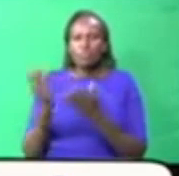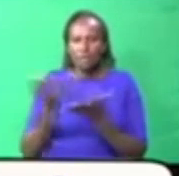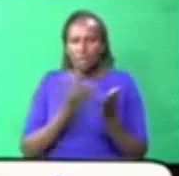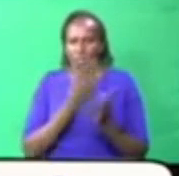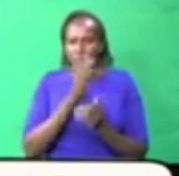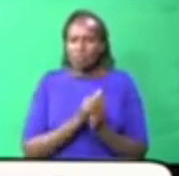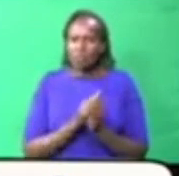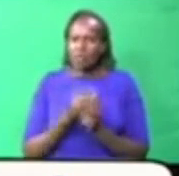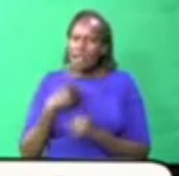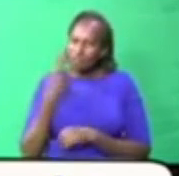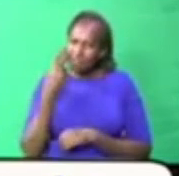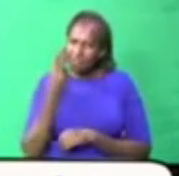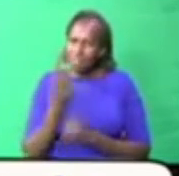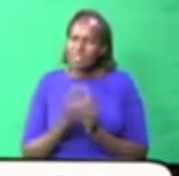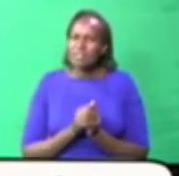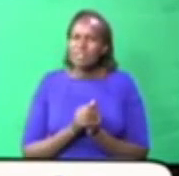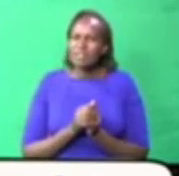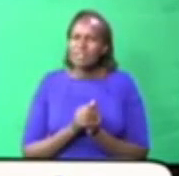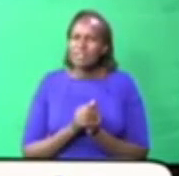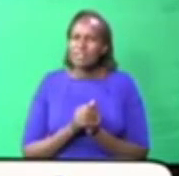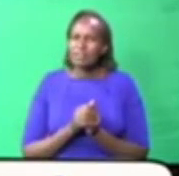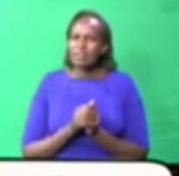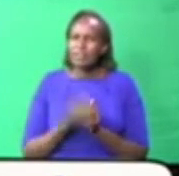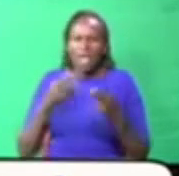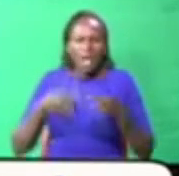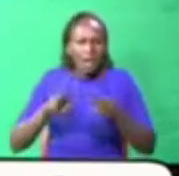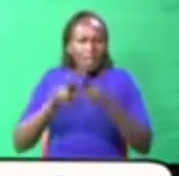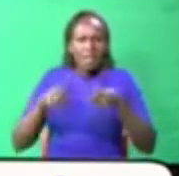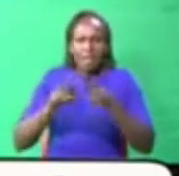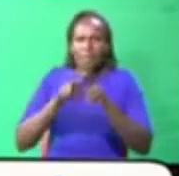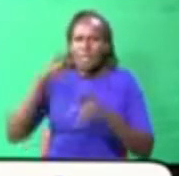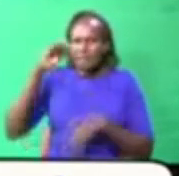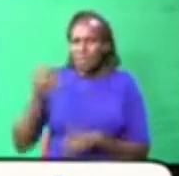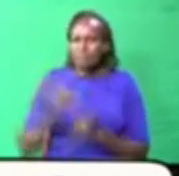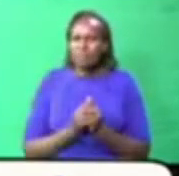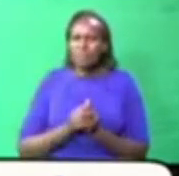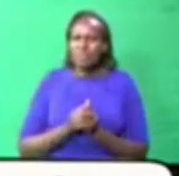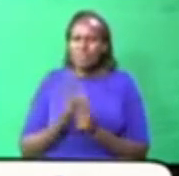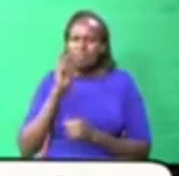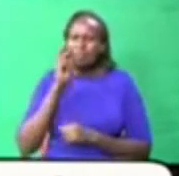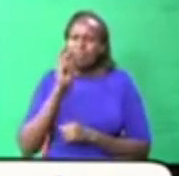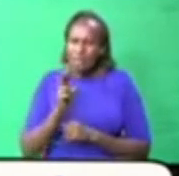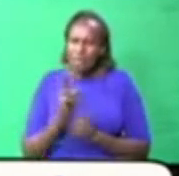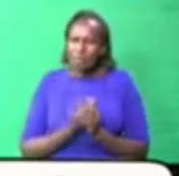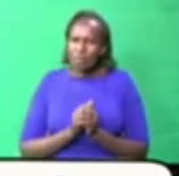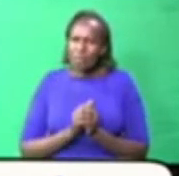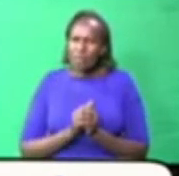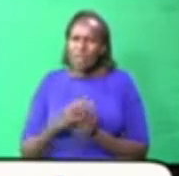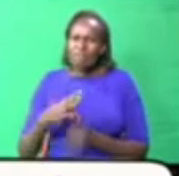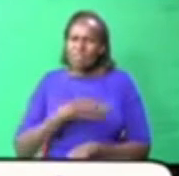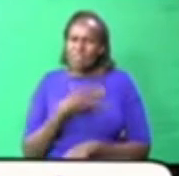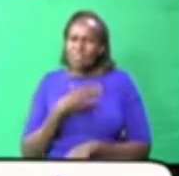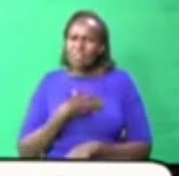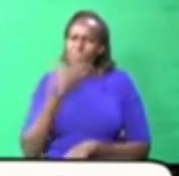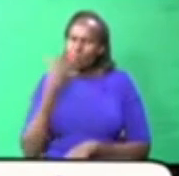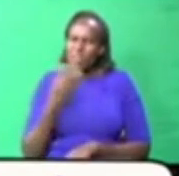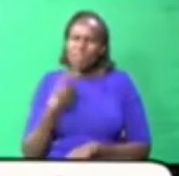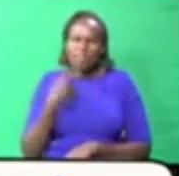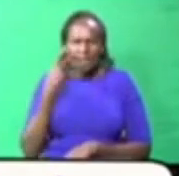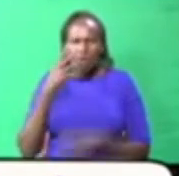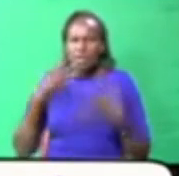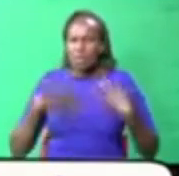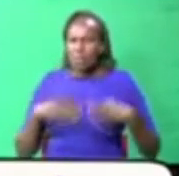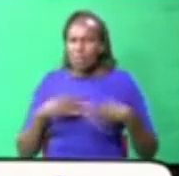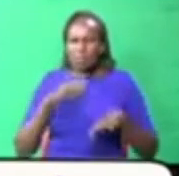have seen very strange happenings kwenye ule mlima. Nimeona supernatural visitations. Nimeona watu